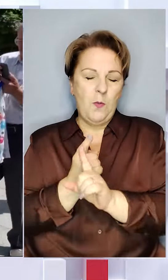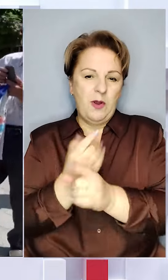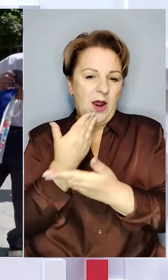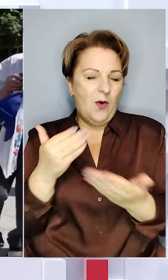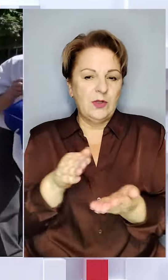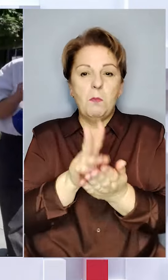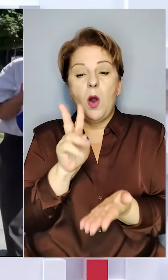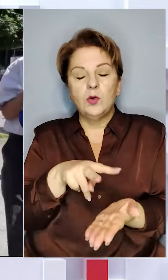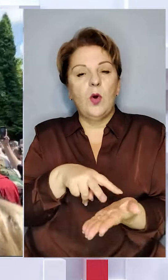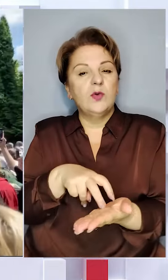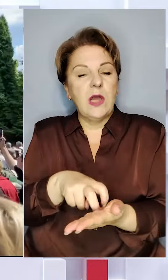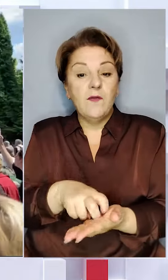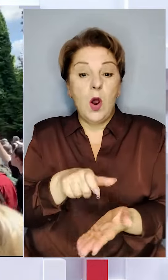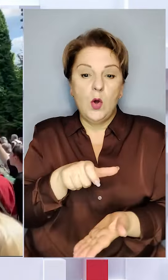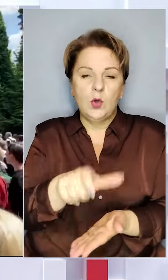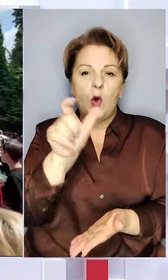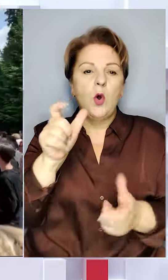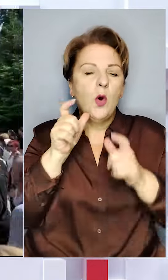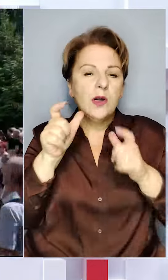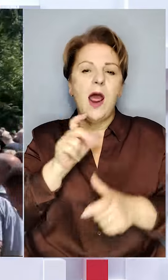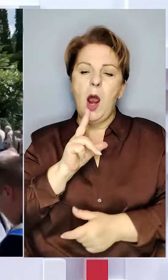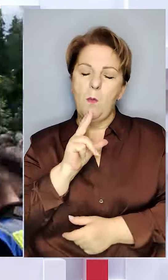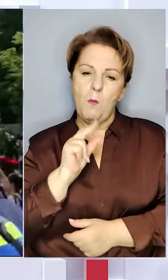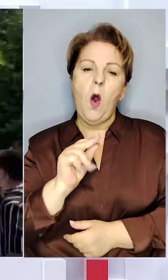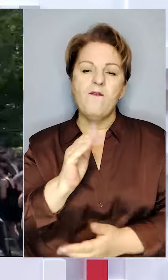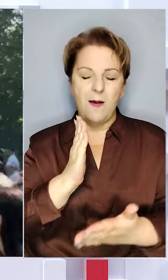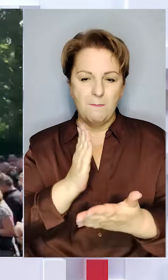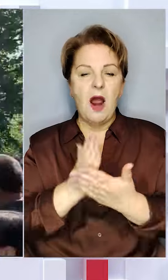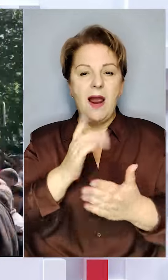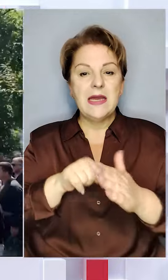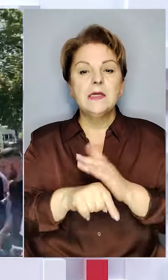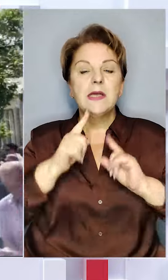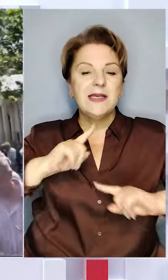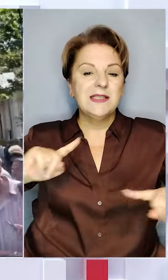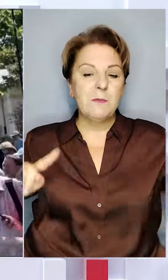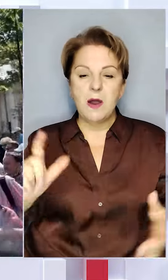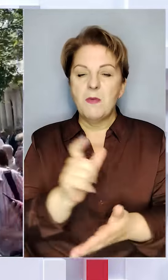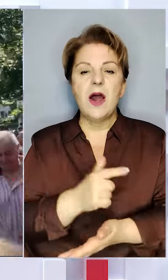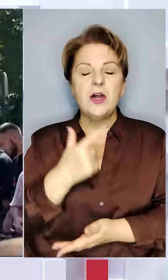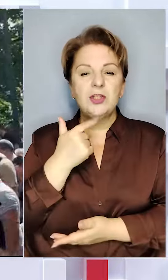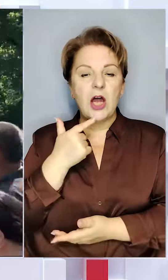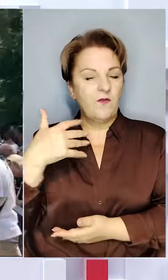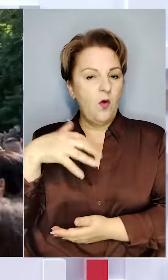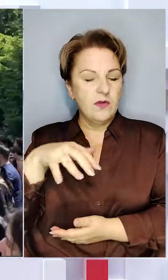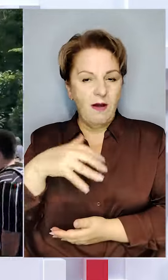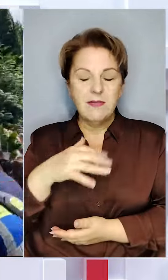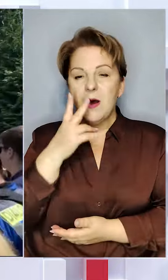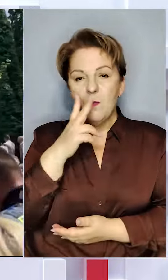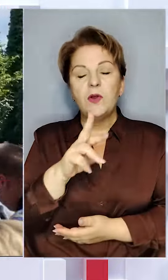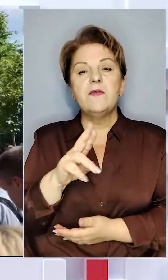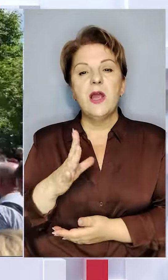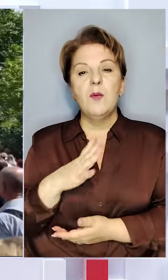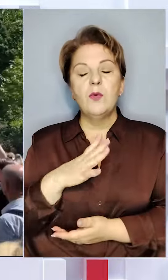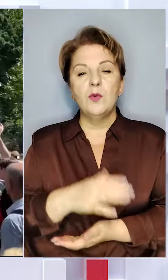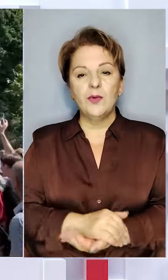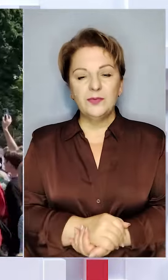останній путь. Хтось ставав на коліна. Дорогою люди кричали «Мова має значення!» та співали «Червону калину». Прошу подивитися,